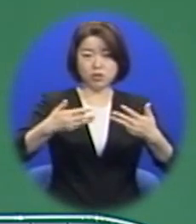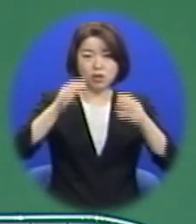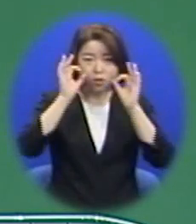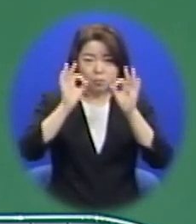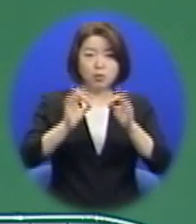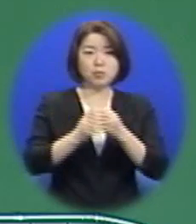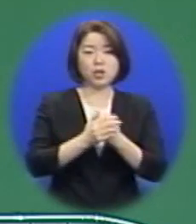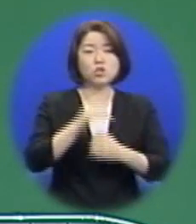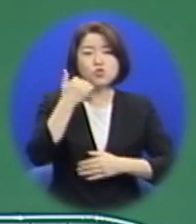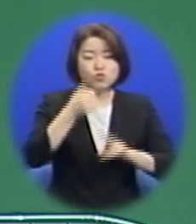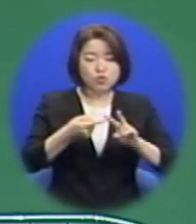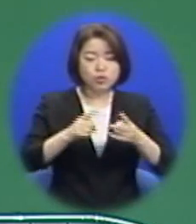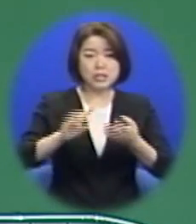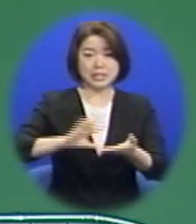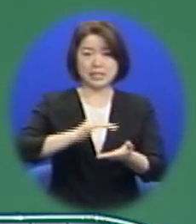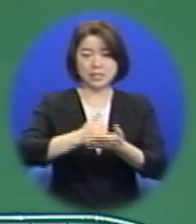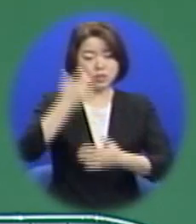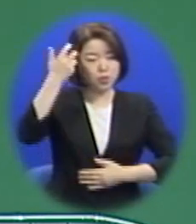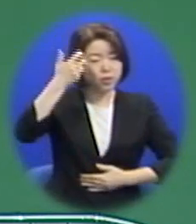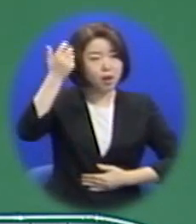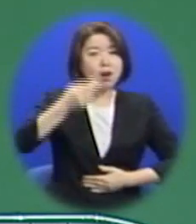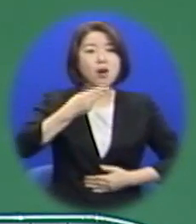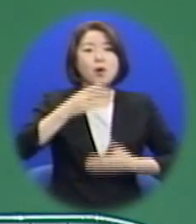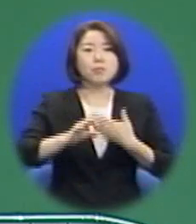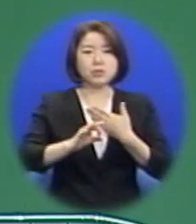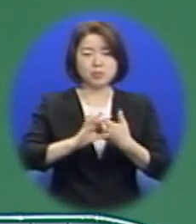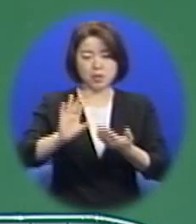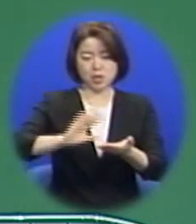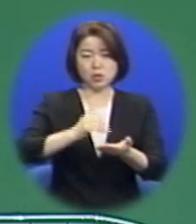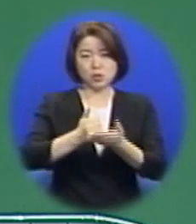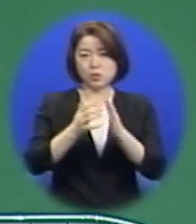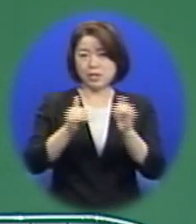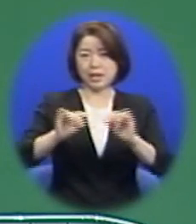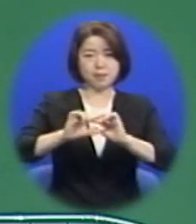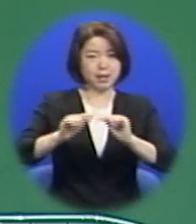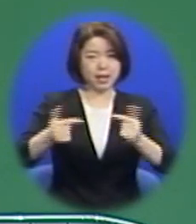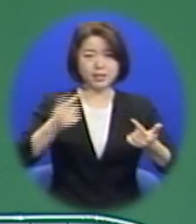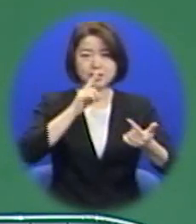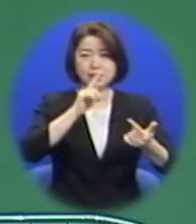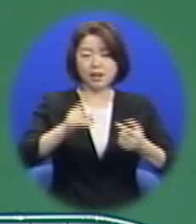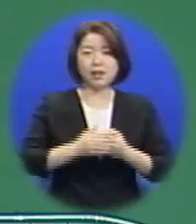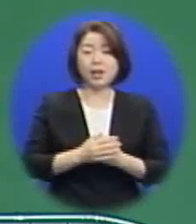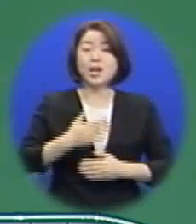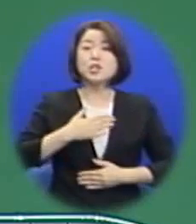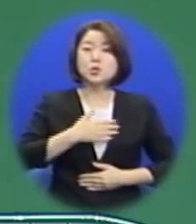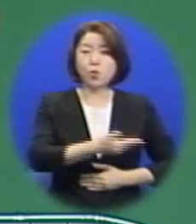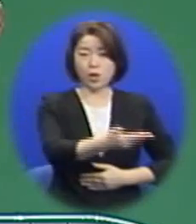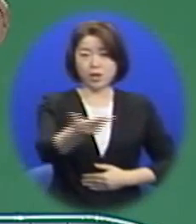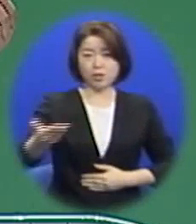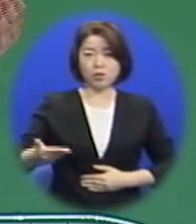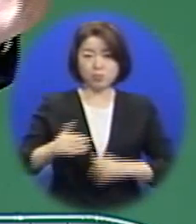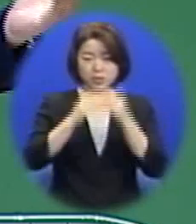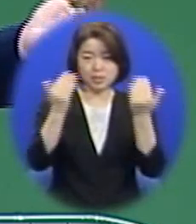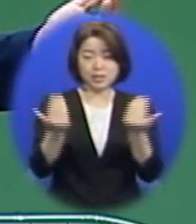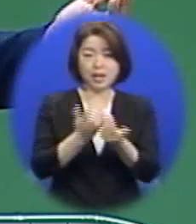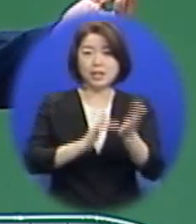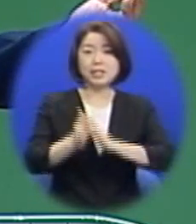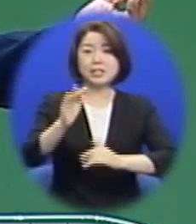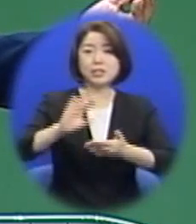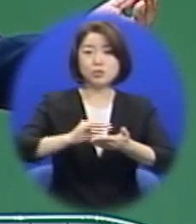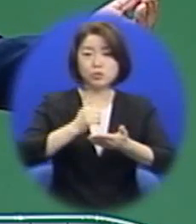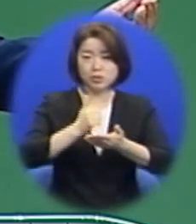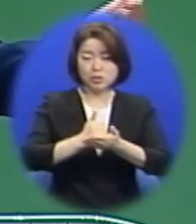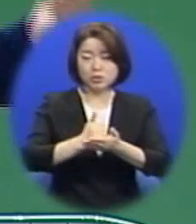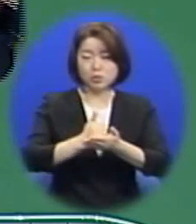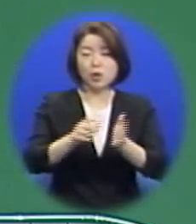누구든지 그리스도의 영이 없으면 그리스도의 사람이 아니라 저와 여러분이 다 예수 믿는 사람이고